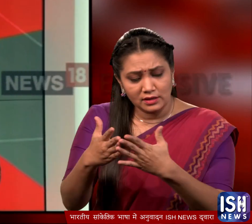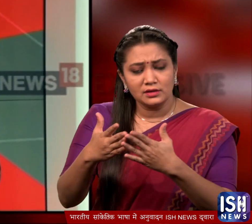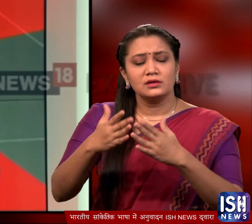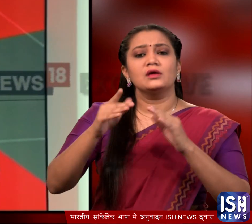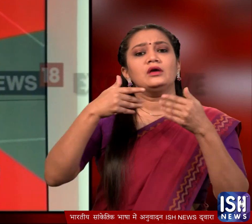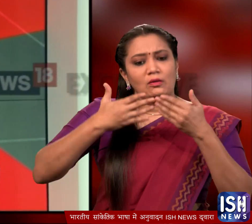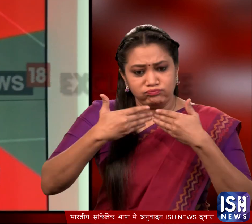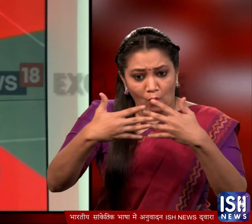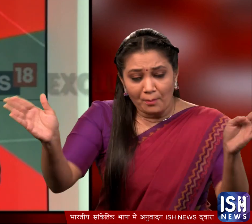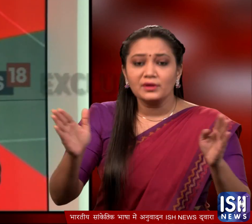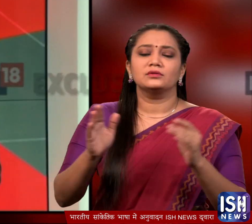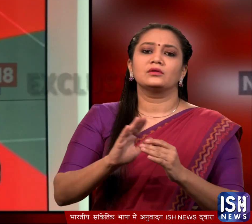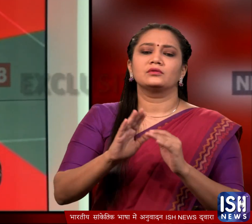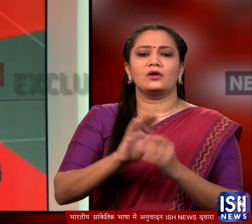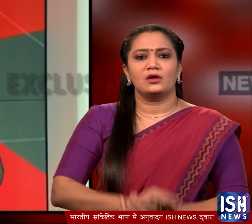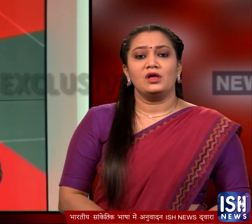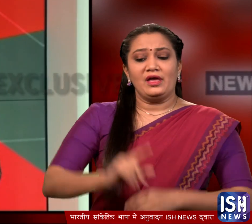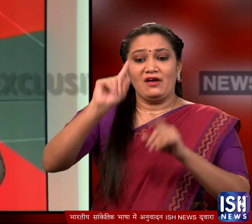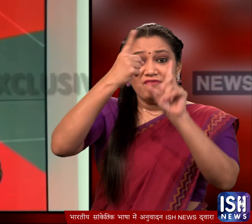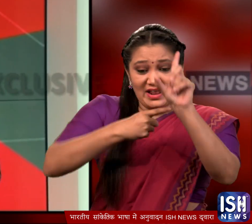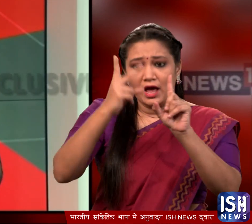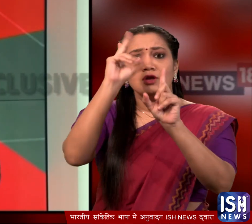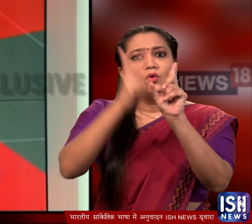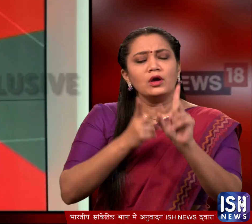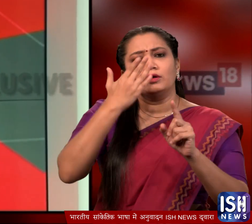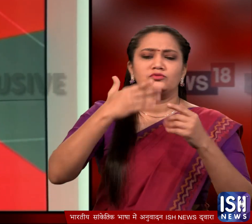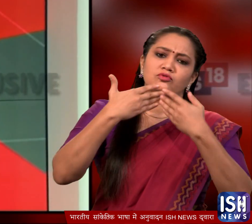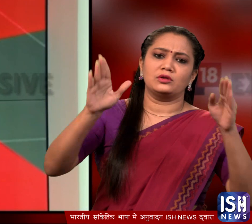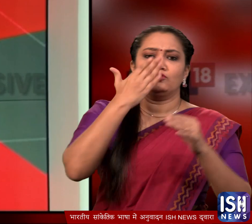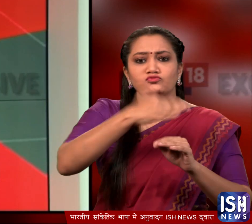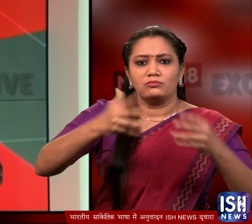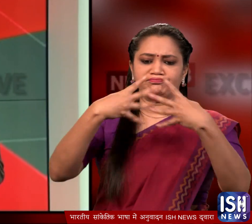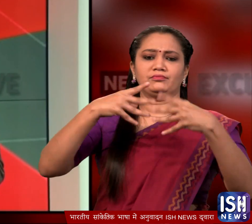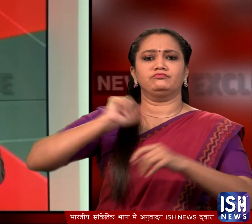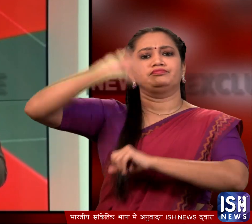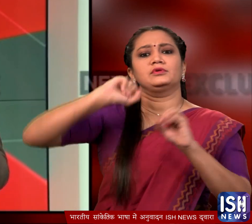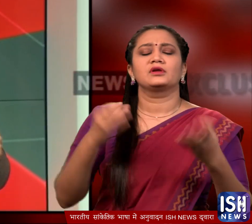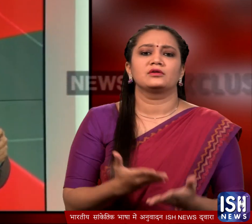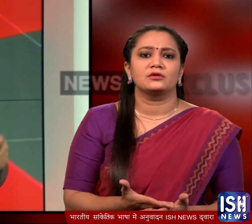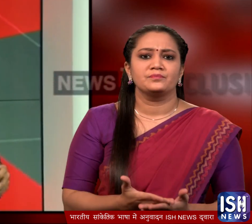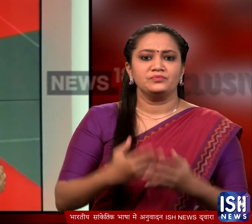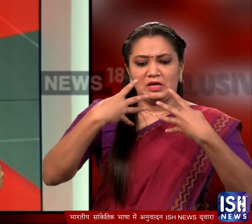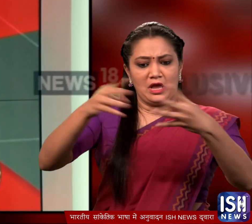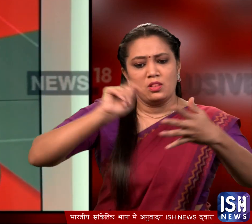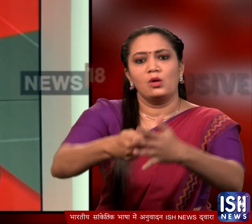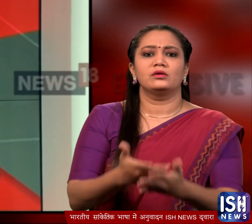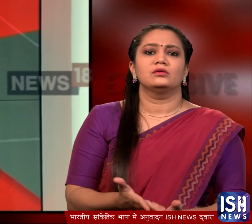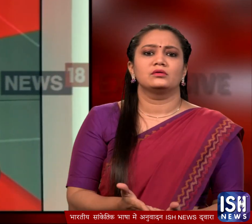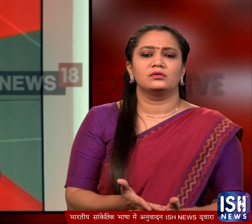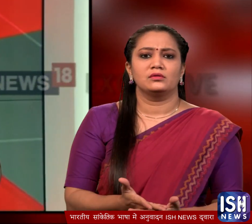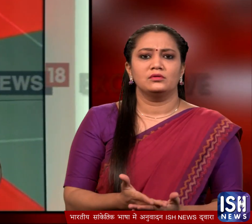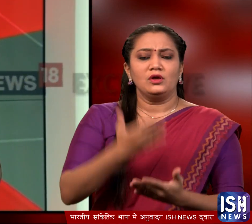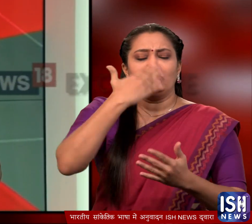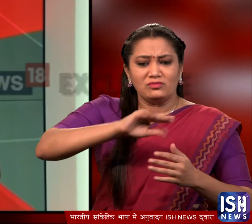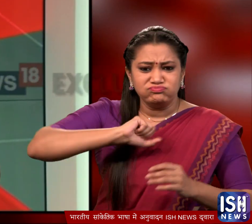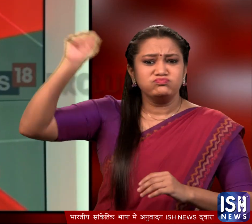उसी के तहत कैंपस खुला तो पहले और दूसरे साल के छात्रों ने बीएचयू के मेन गेट पर धरना शुरू कर दिया। उन्होंने मेन गेट भी बंद कर दिया। आंदोलन